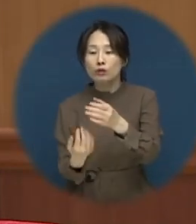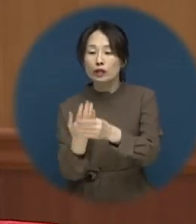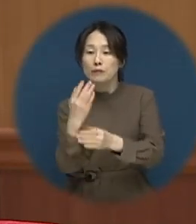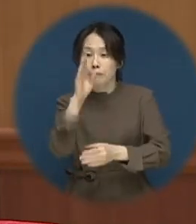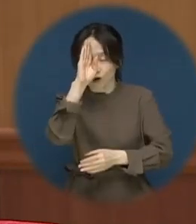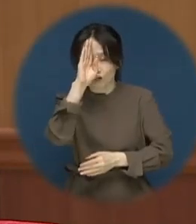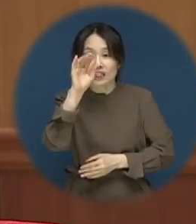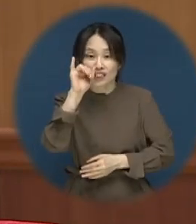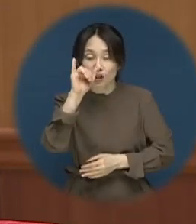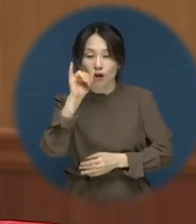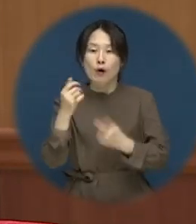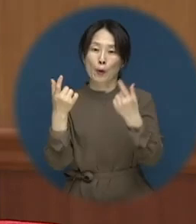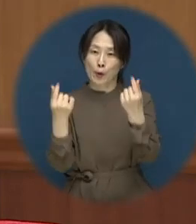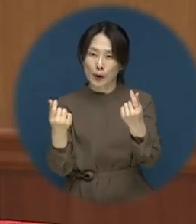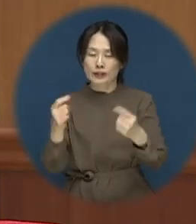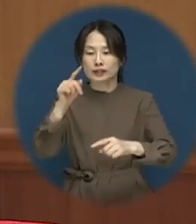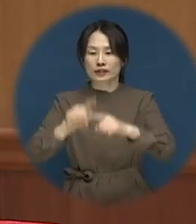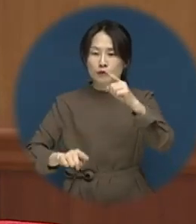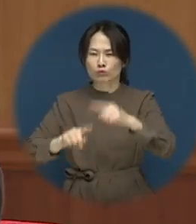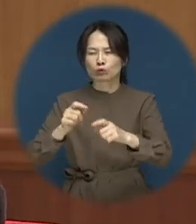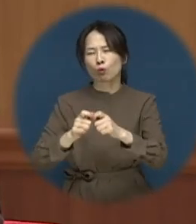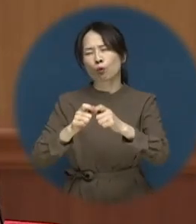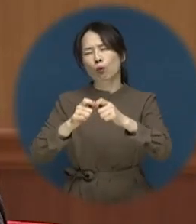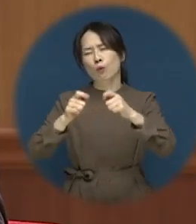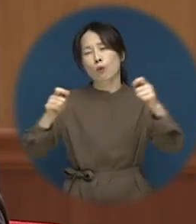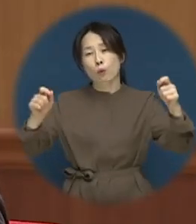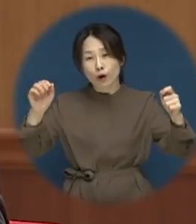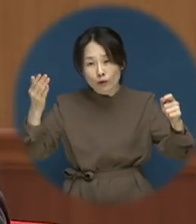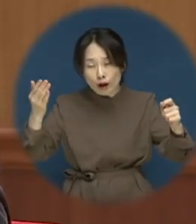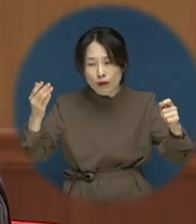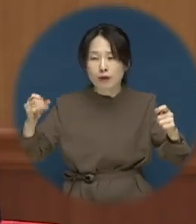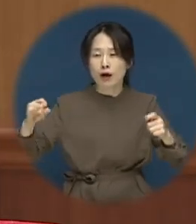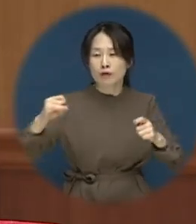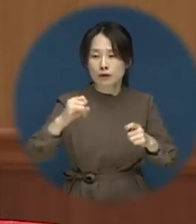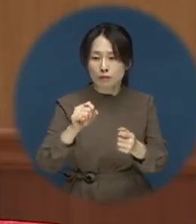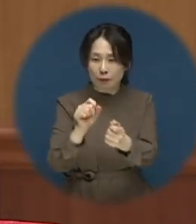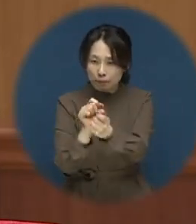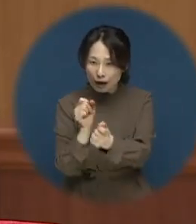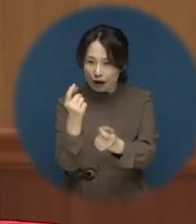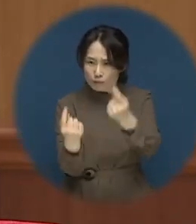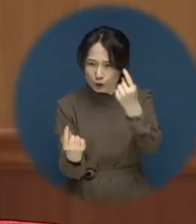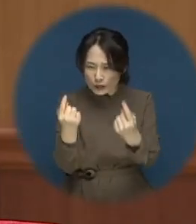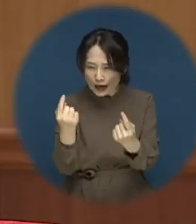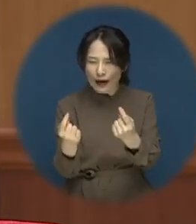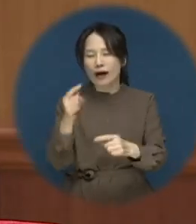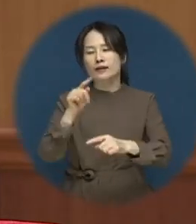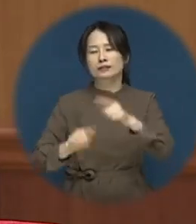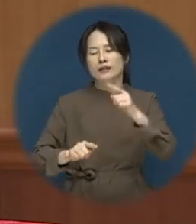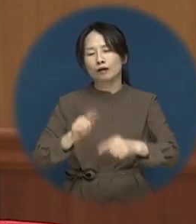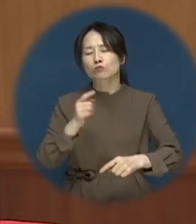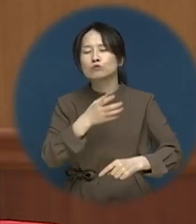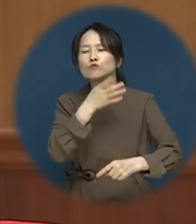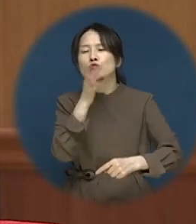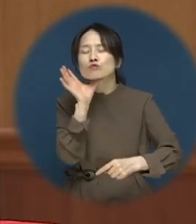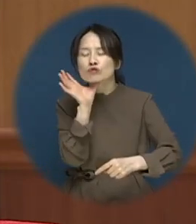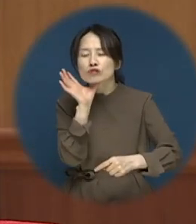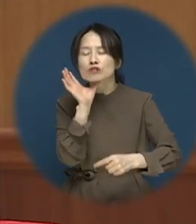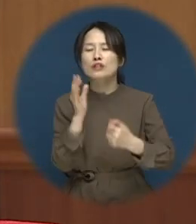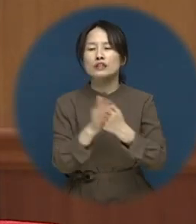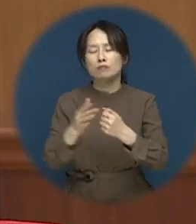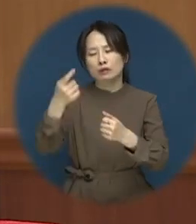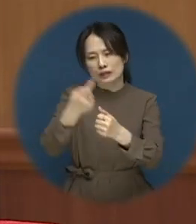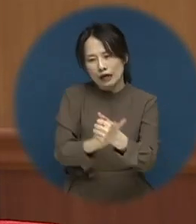것처럼 나무도 오래되면은 균에 의한 것보다는 비기생성, 그러니까 그런 질병들을 많이 앓고